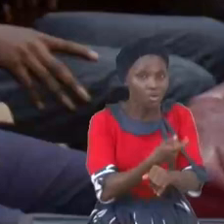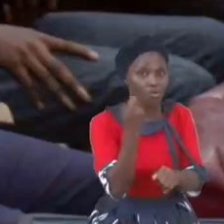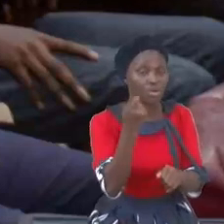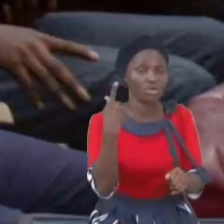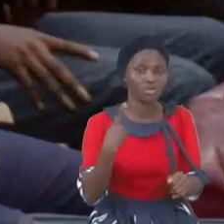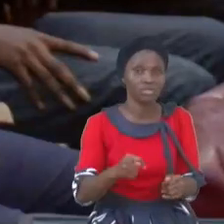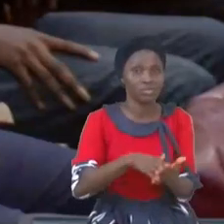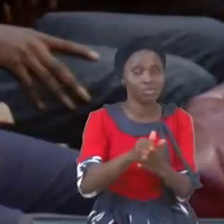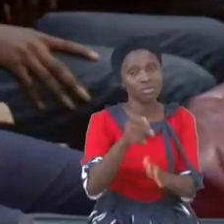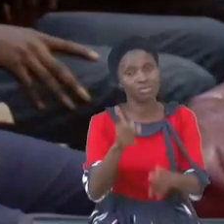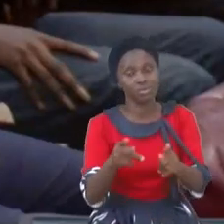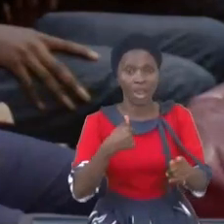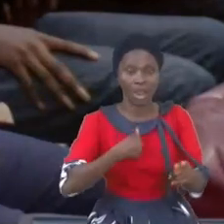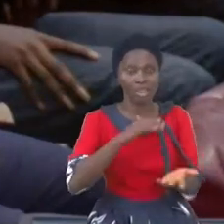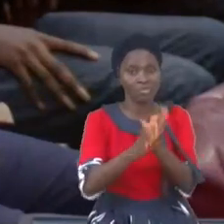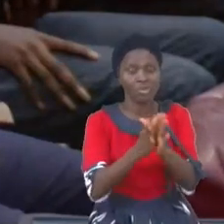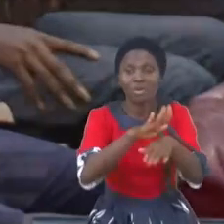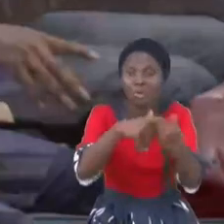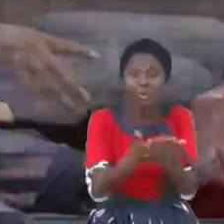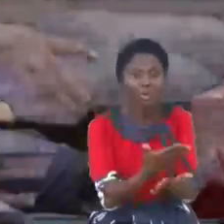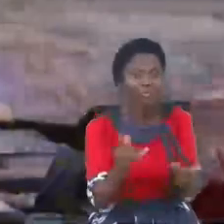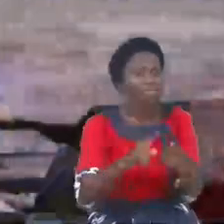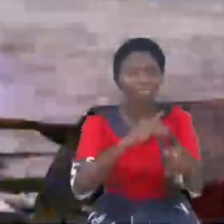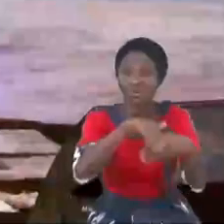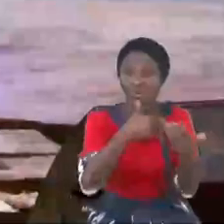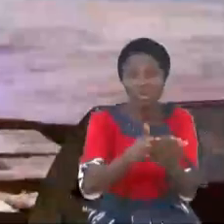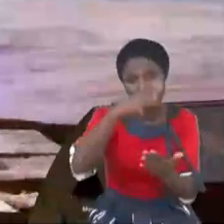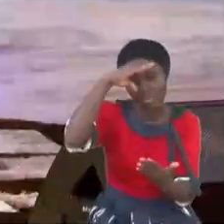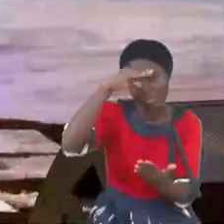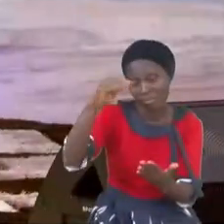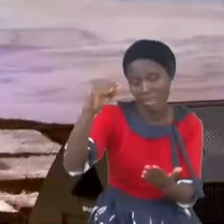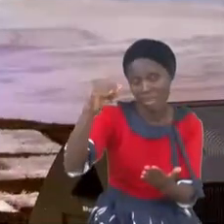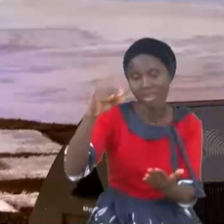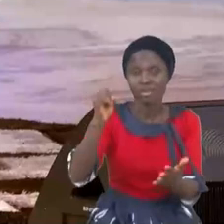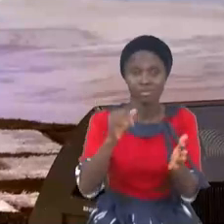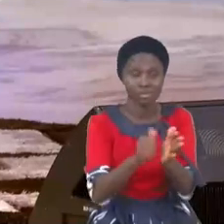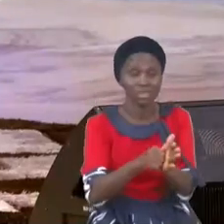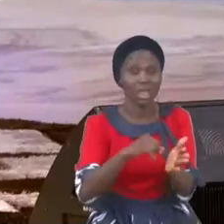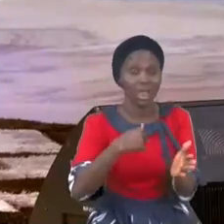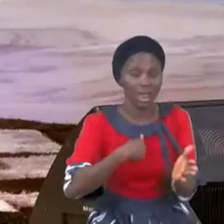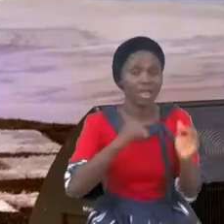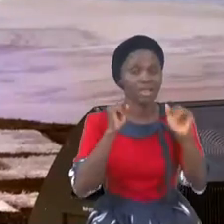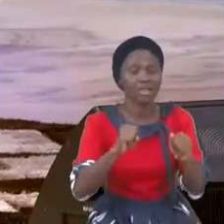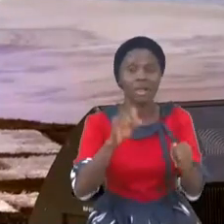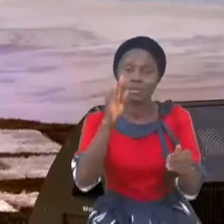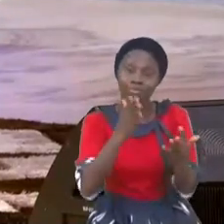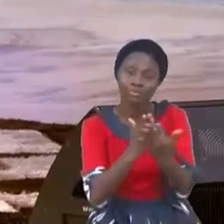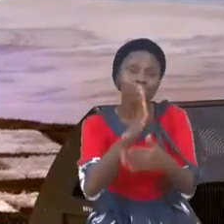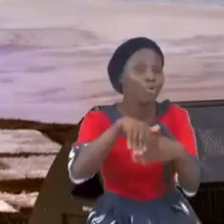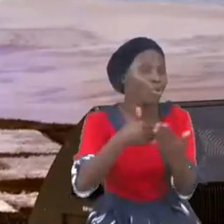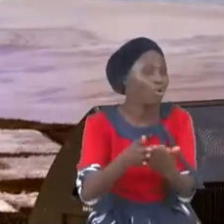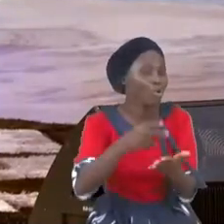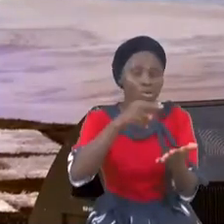tous afin d'en sauver de toute manière quelques-uns. Verset 23.